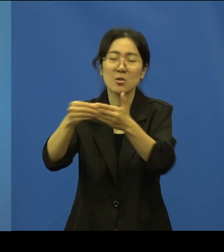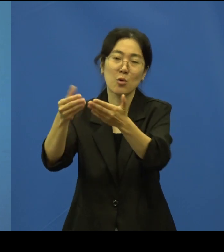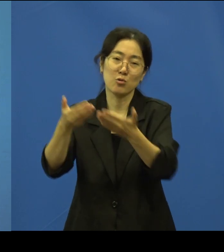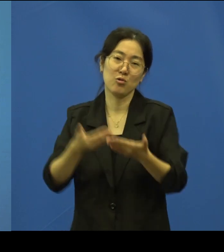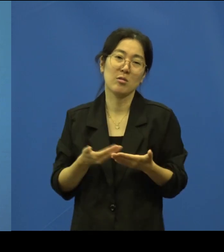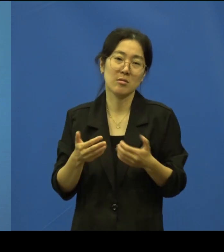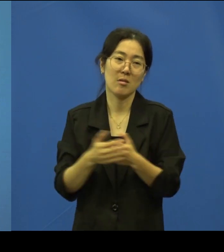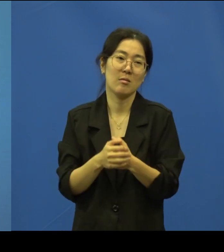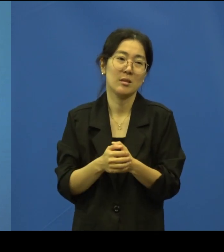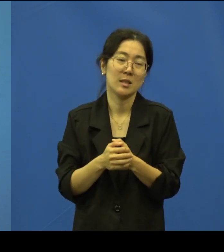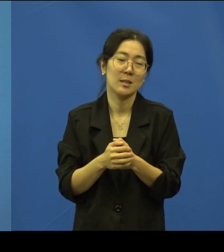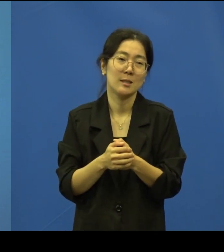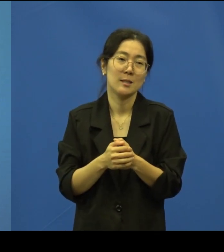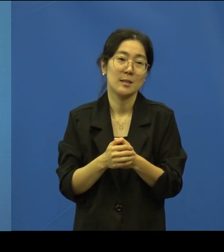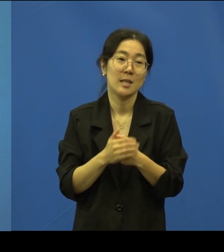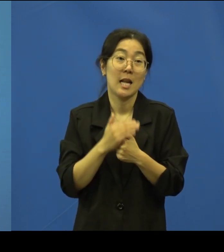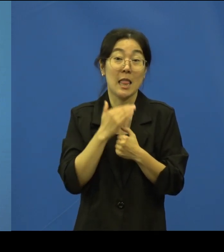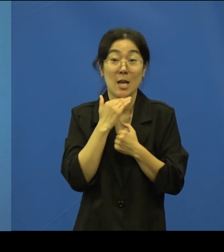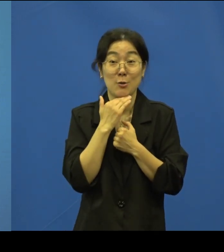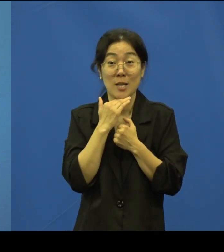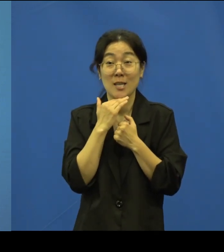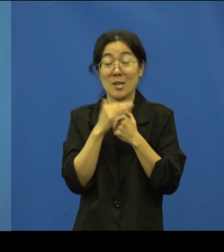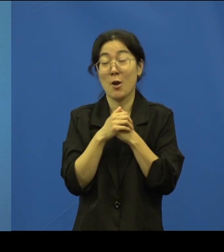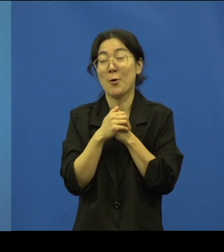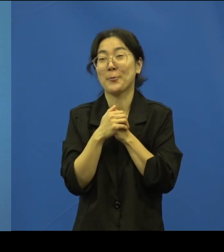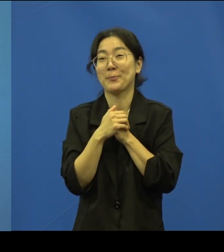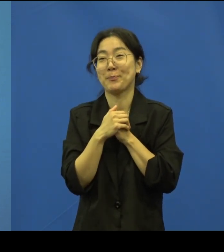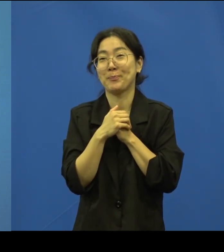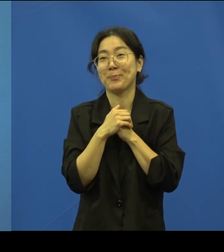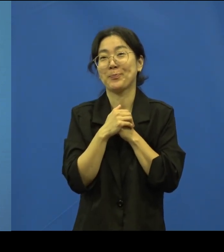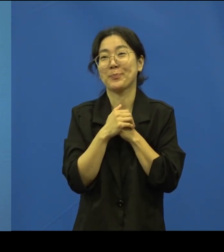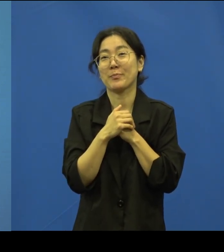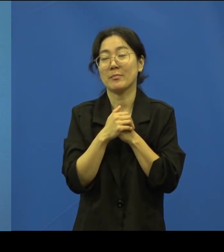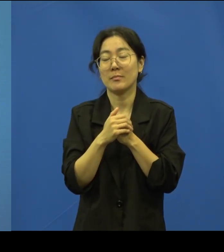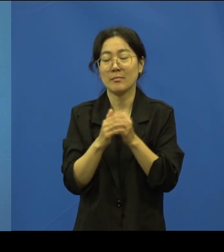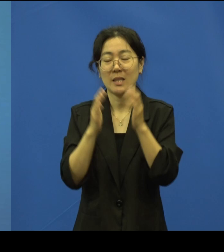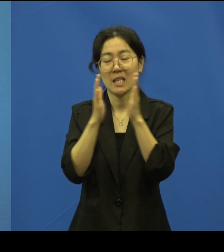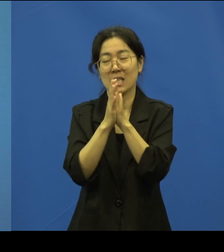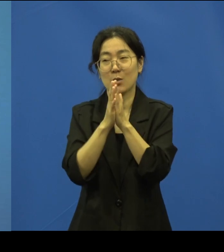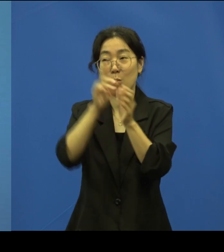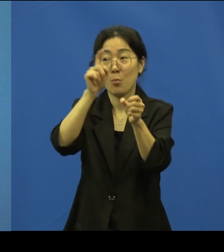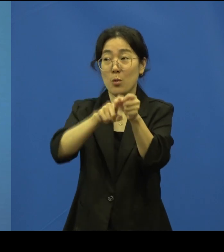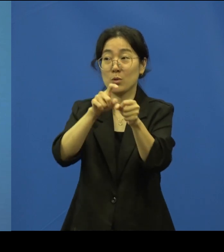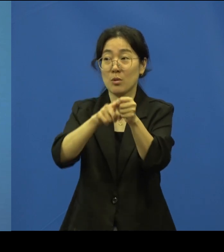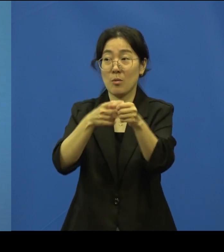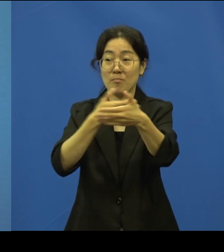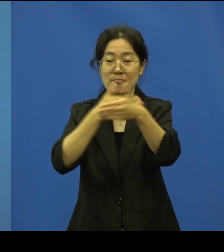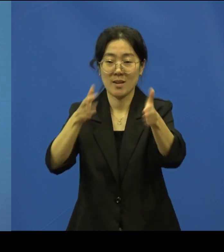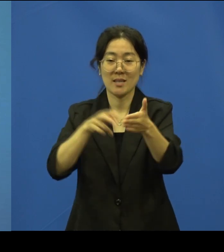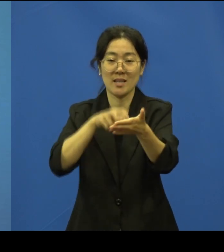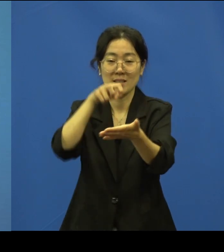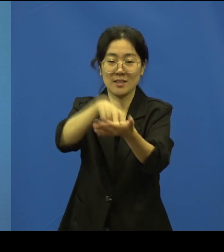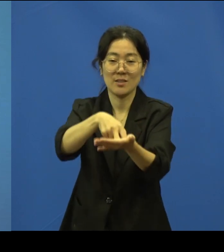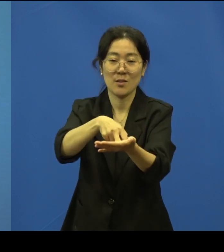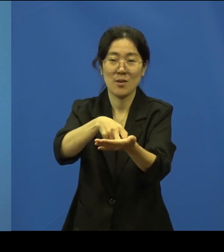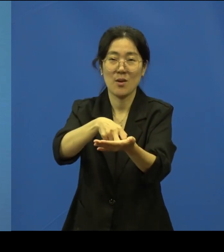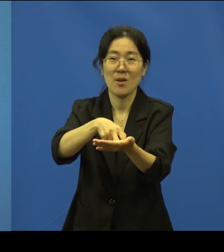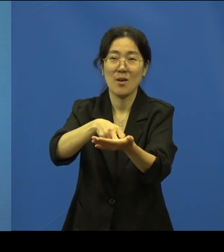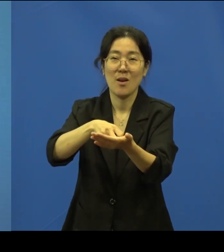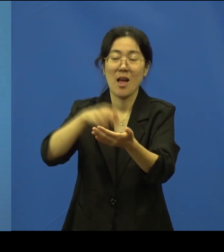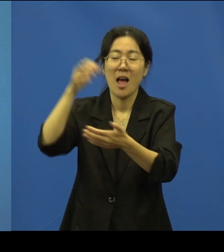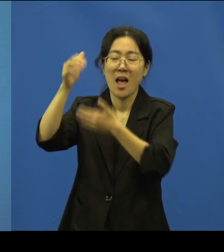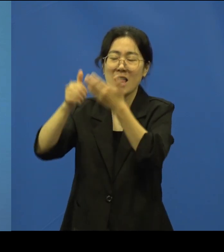제가 나중에는요, 기도를 하려고 딱 방에 들어가서 하나님 아버지, 그러면 주님이